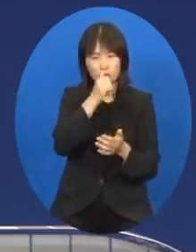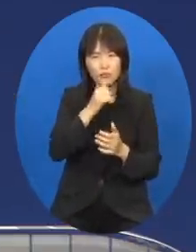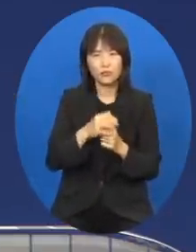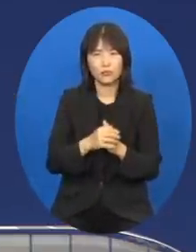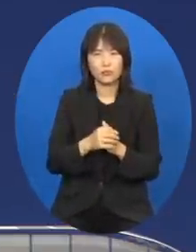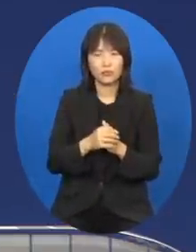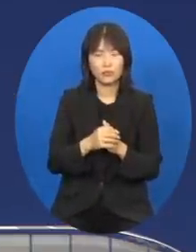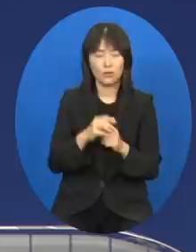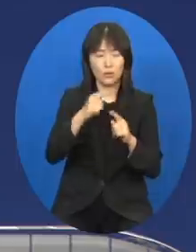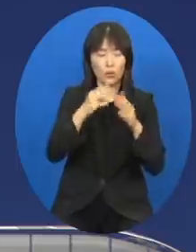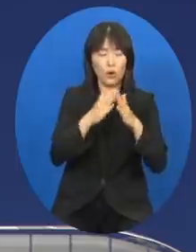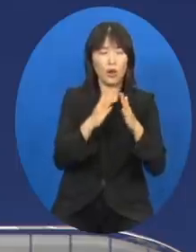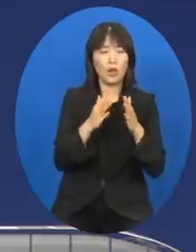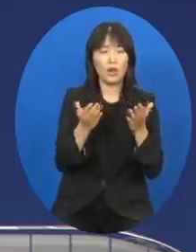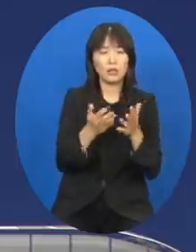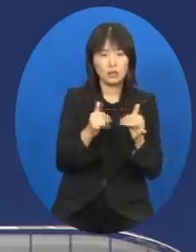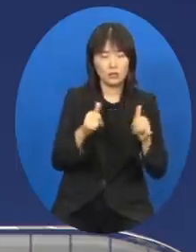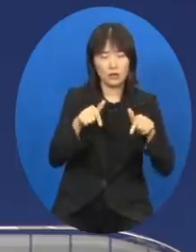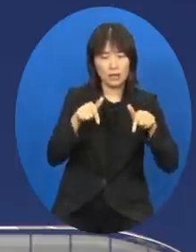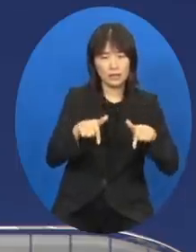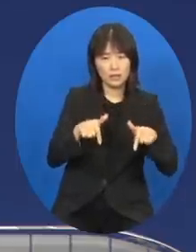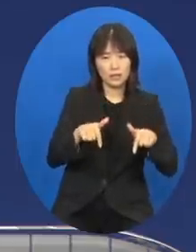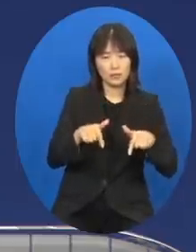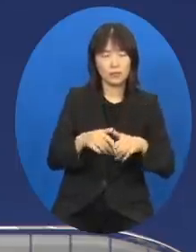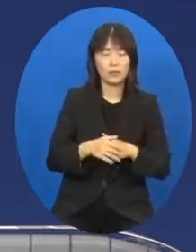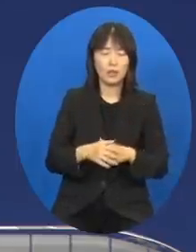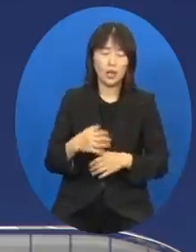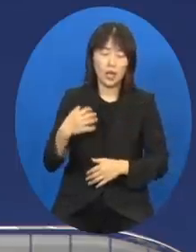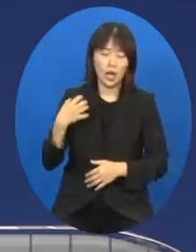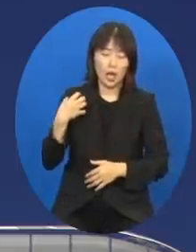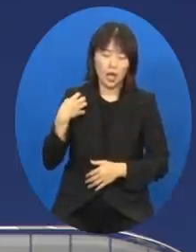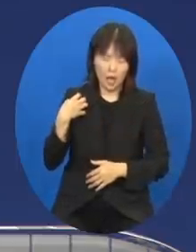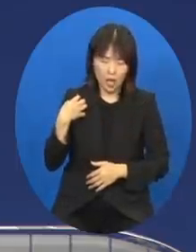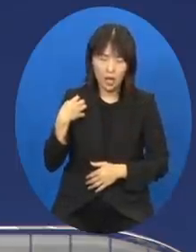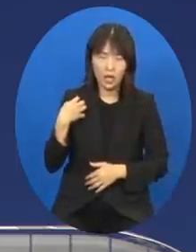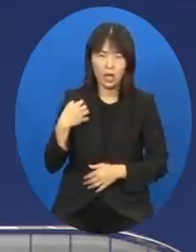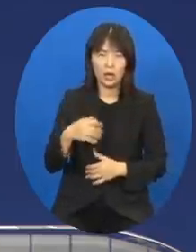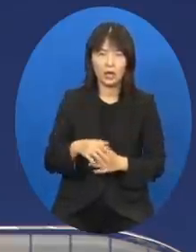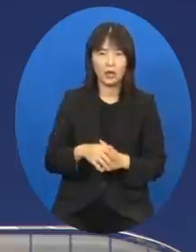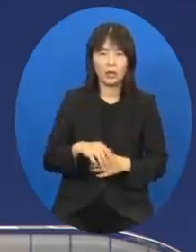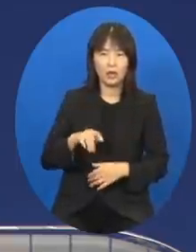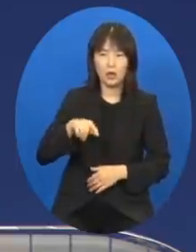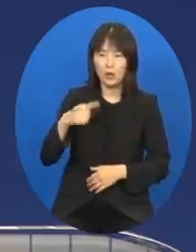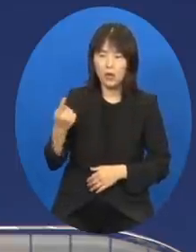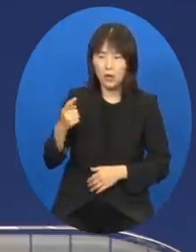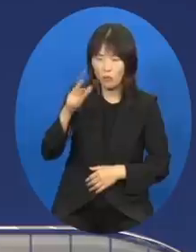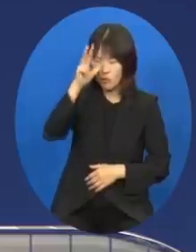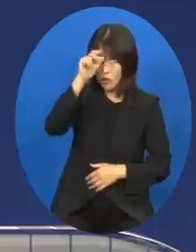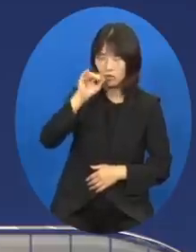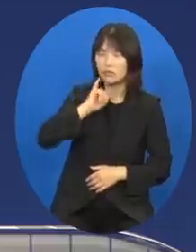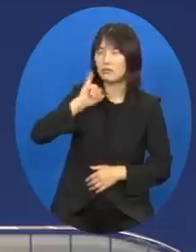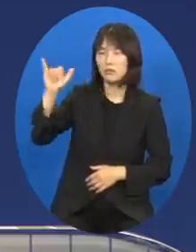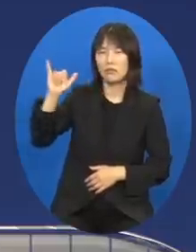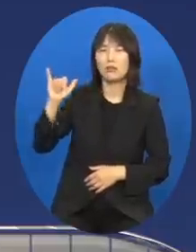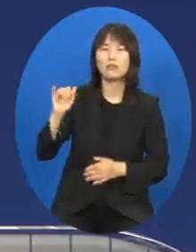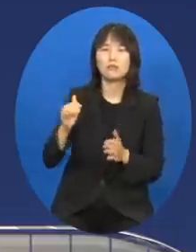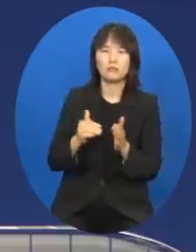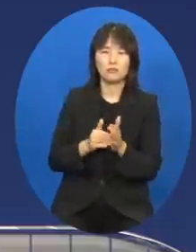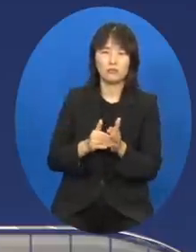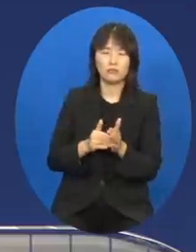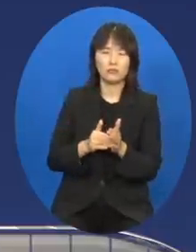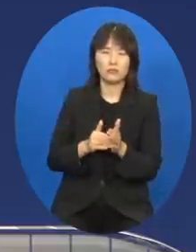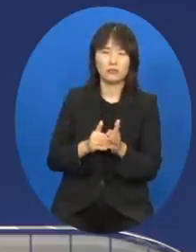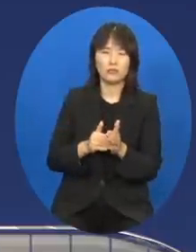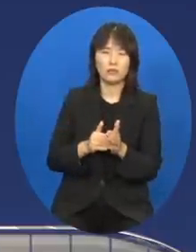되시는 간사님이 오죽 감당하기 어려웠으면 바로 옆에 있는 파출소에 연락을 했을까.